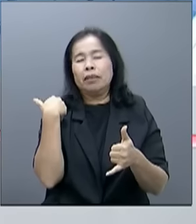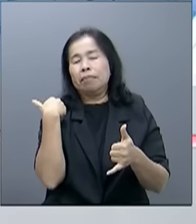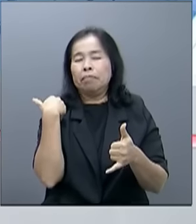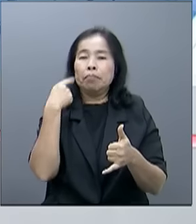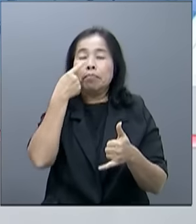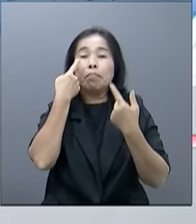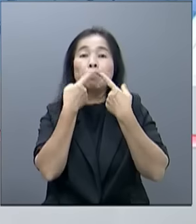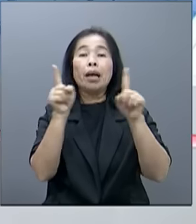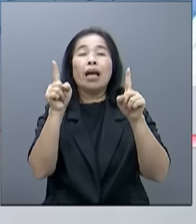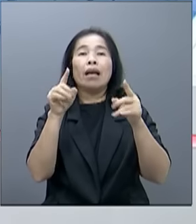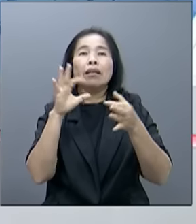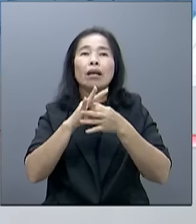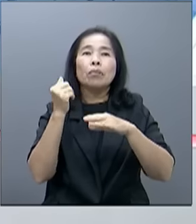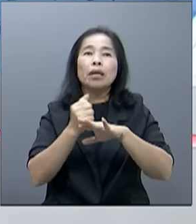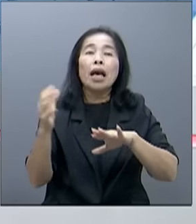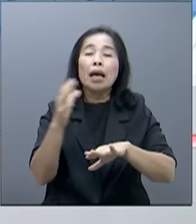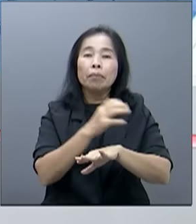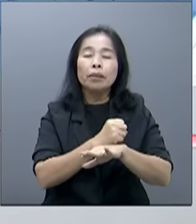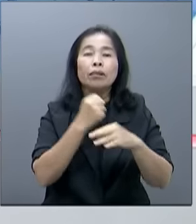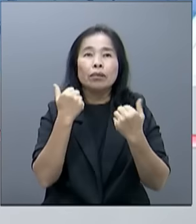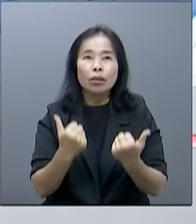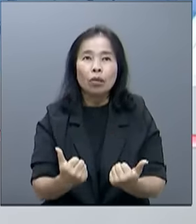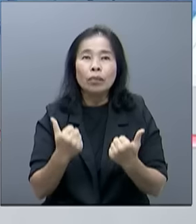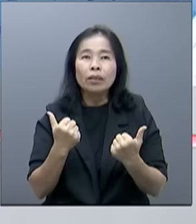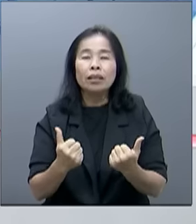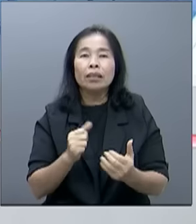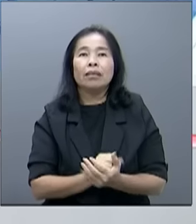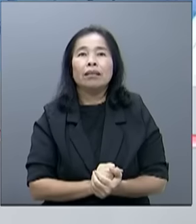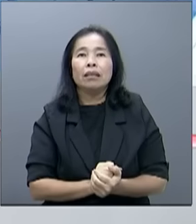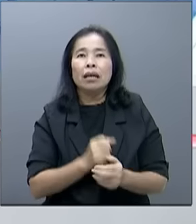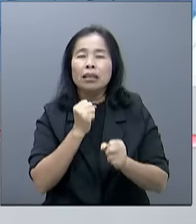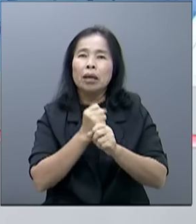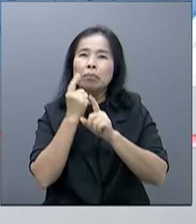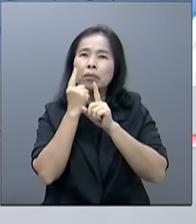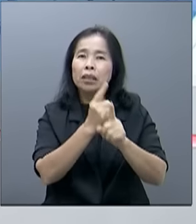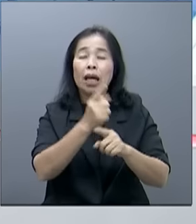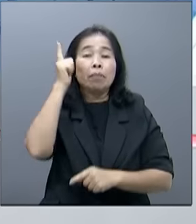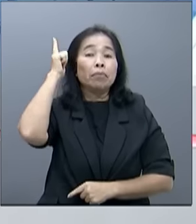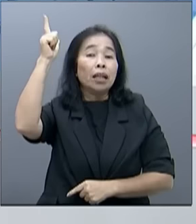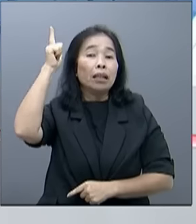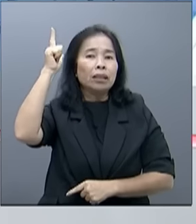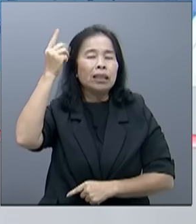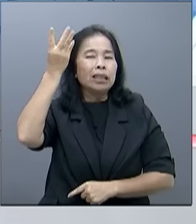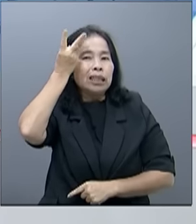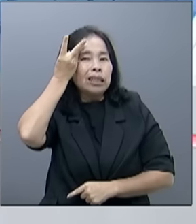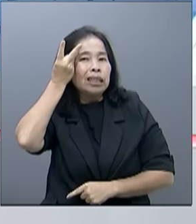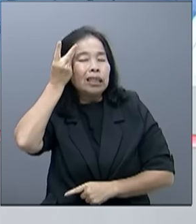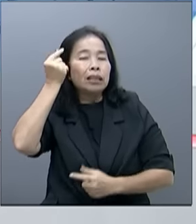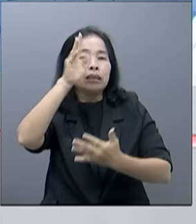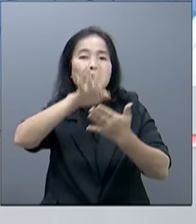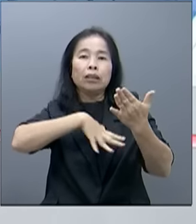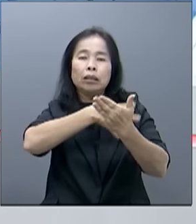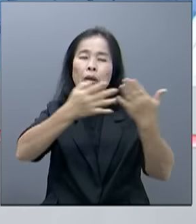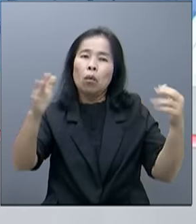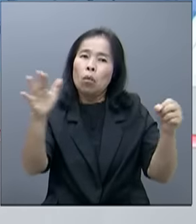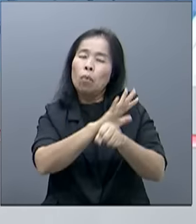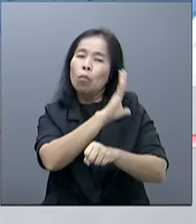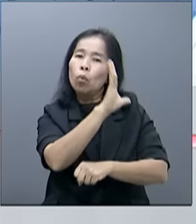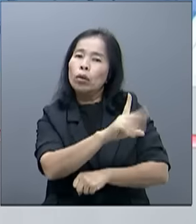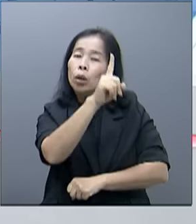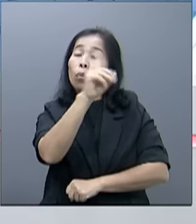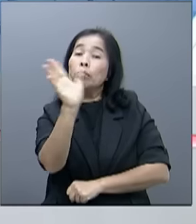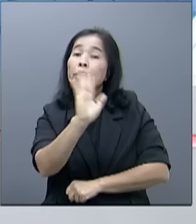เส้นทางทางการเมืองที่จะเดินต่อไปนั้นไม่ได้เป็นไปอย่างที่นายทักษิณชินวัตรคิดเสียทั้งหมดหรือเปล่าลองทว